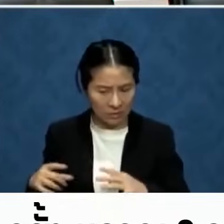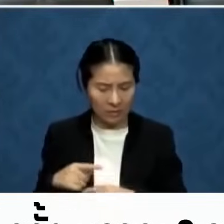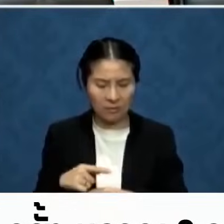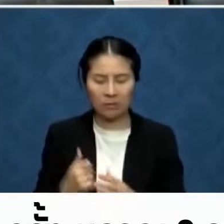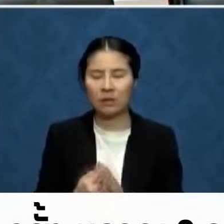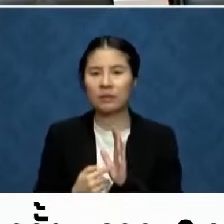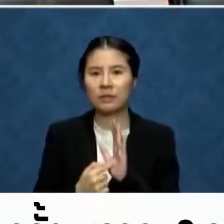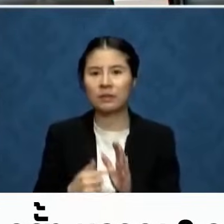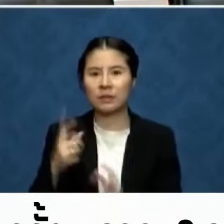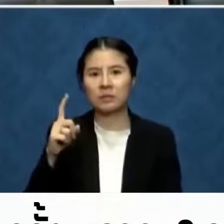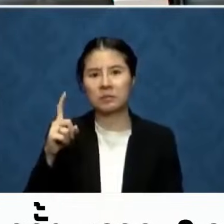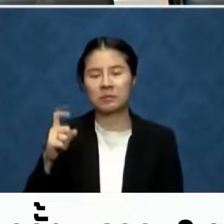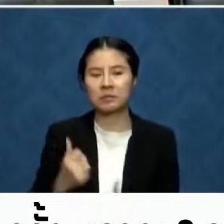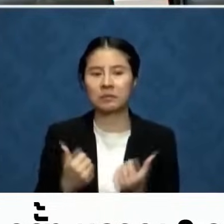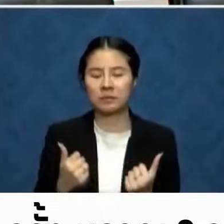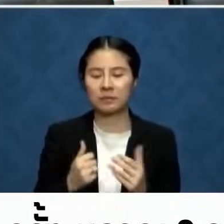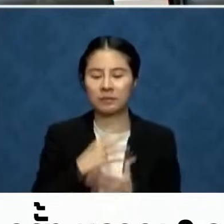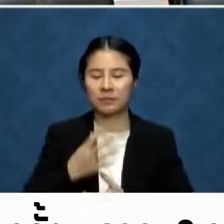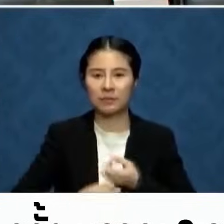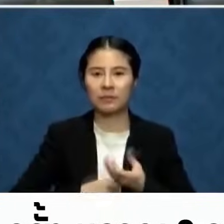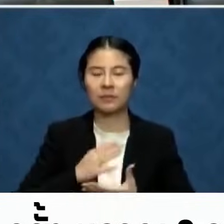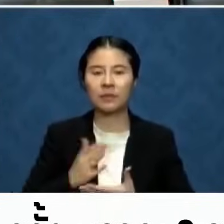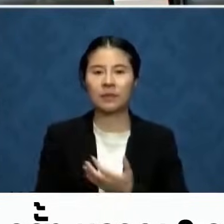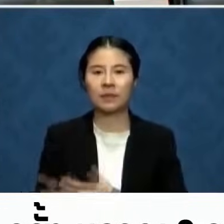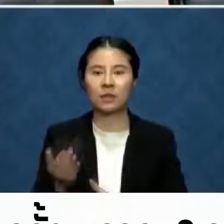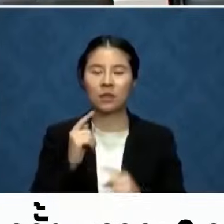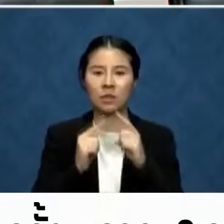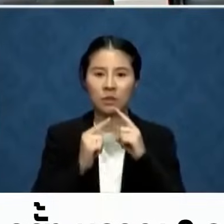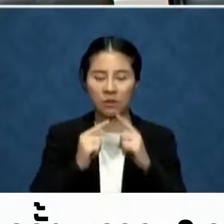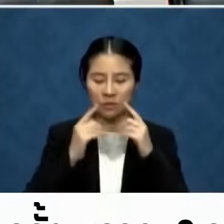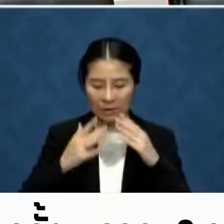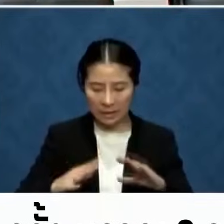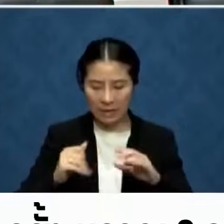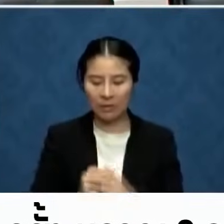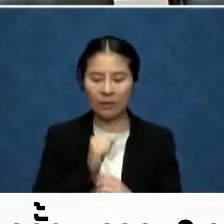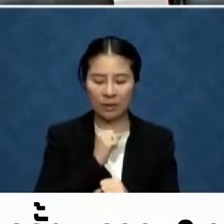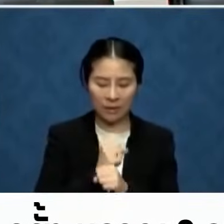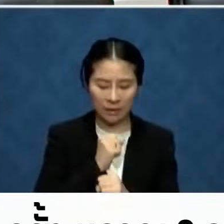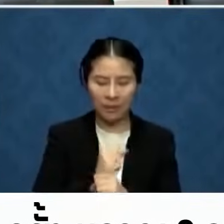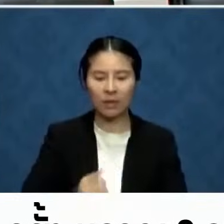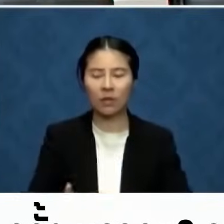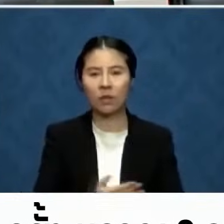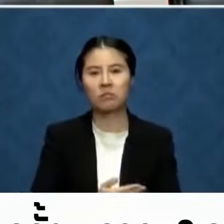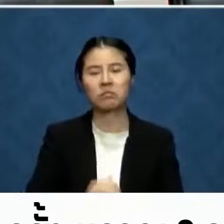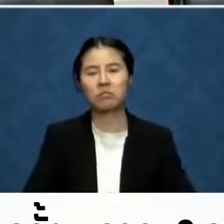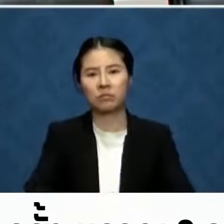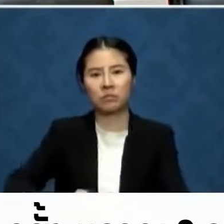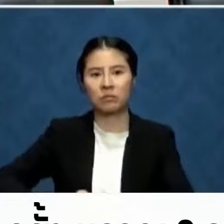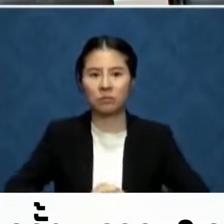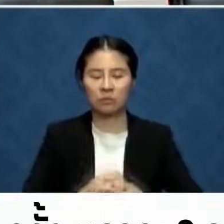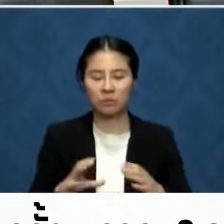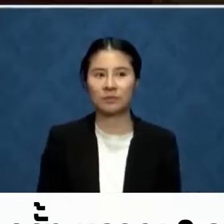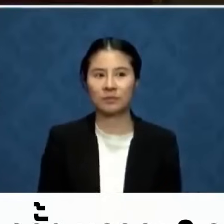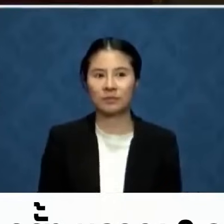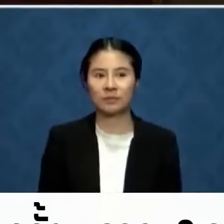ได้แต่ถ้าเราดึงสติแล้วถอยกลับออกมายึดประโยชน์ของประเทศชาติประชาชนเป็นที่สำคัญไม่มีใครได้ประโยชน์มีแต่เสียโอกาสนี่คุณ